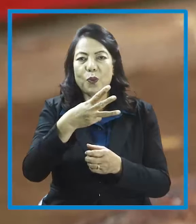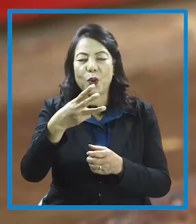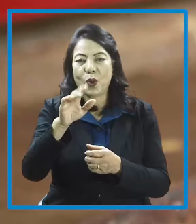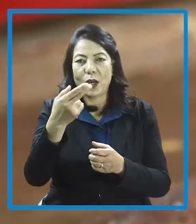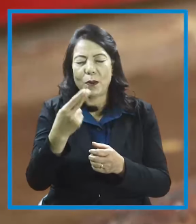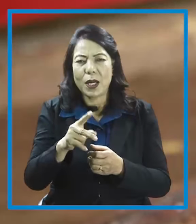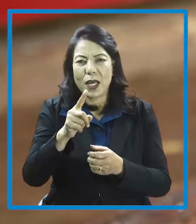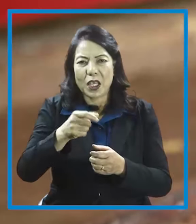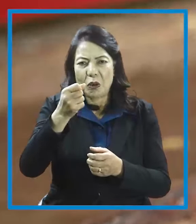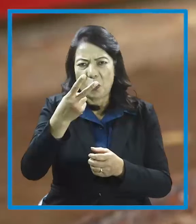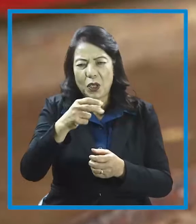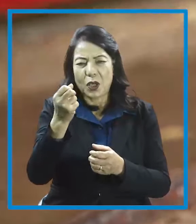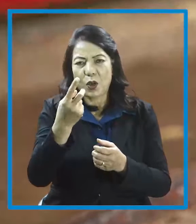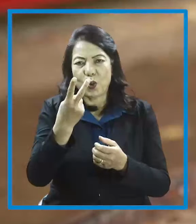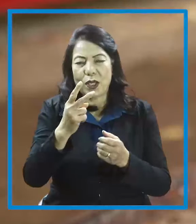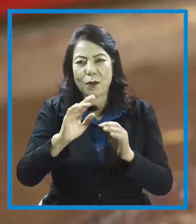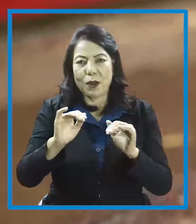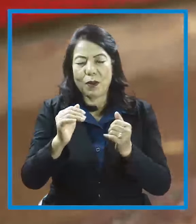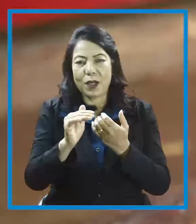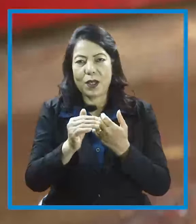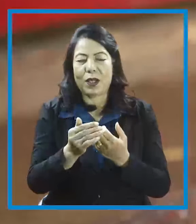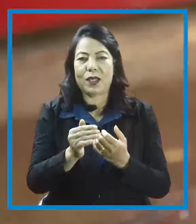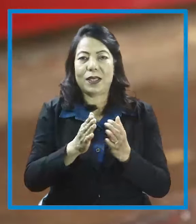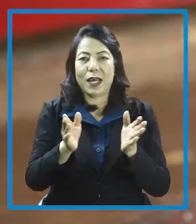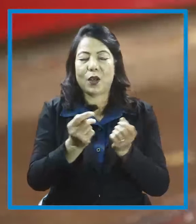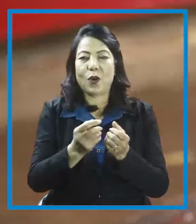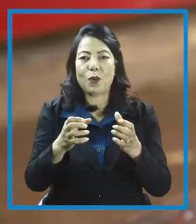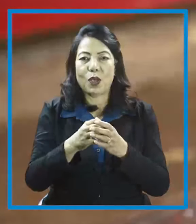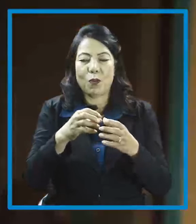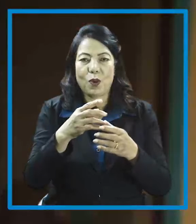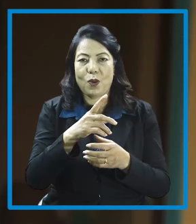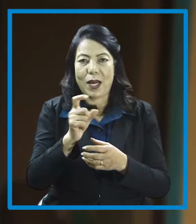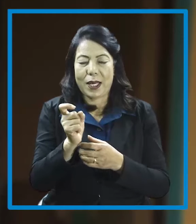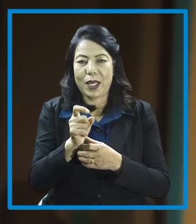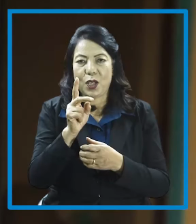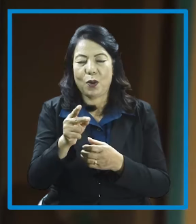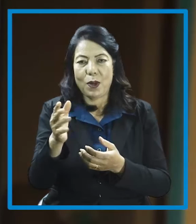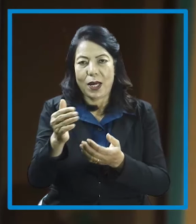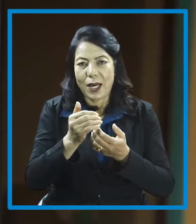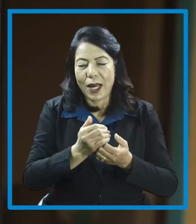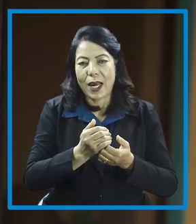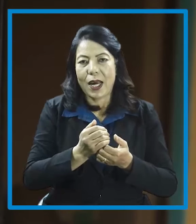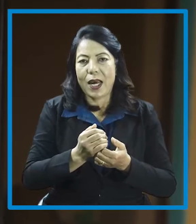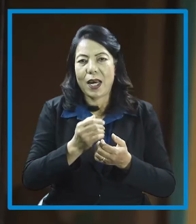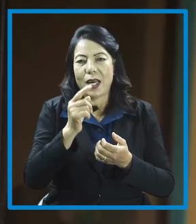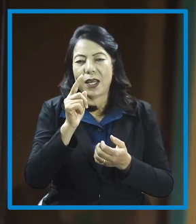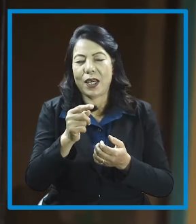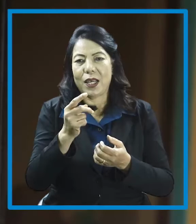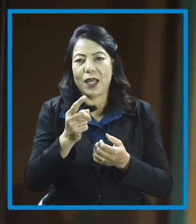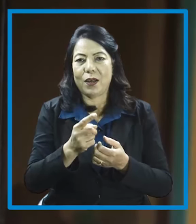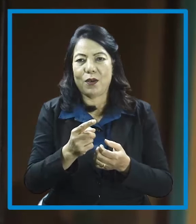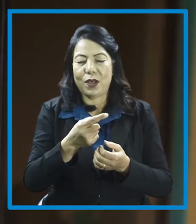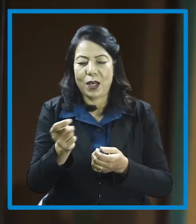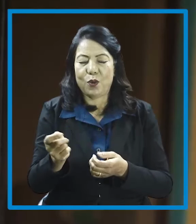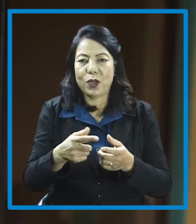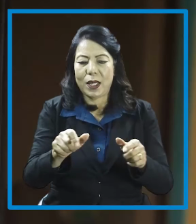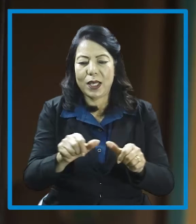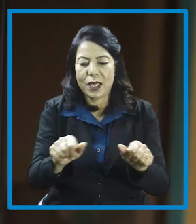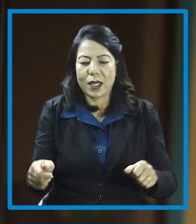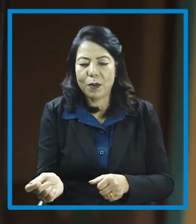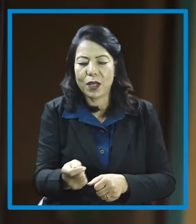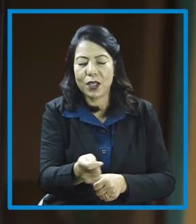बिउ ल्याइदिनु भएको थियो एक एक किलो दुई थरी हाम्रो समूहमा अनि त्यस्तै चाहिँ मैले चाहिँ त्यो ल्याएर यही